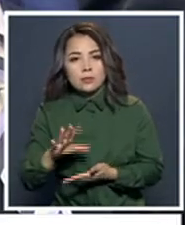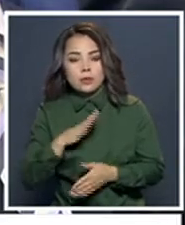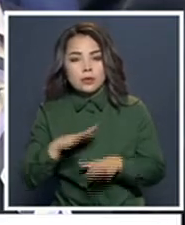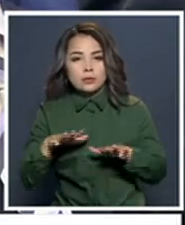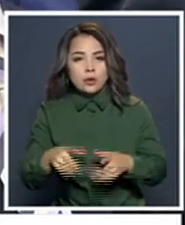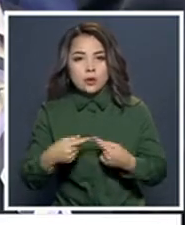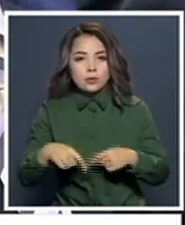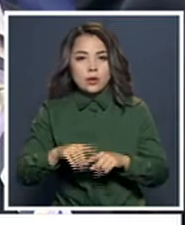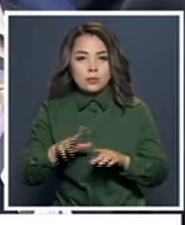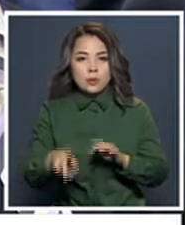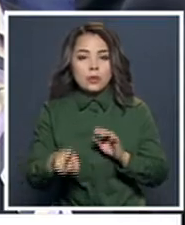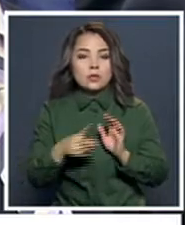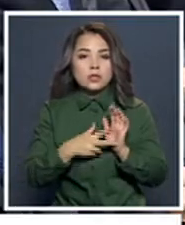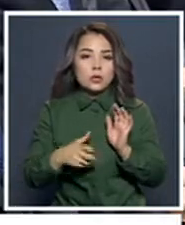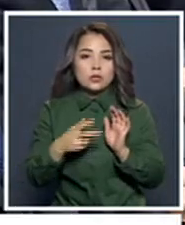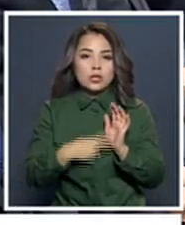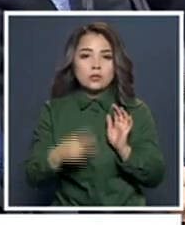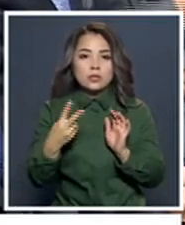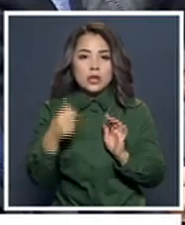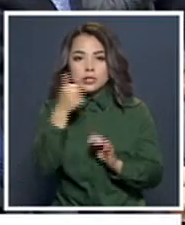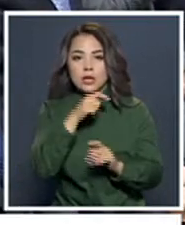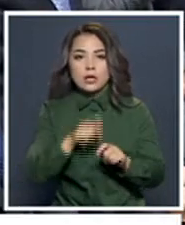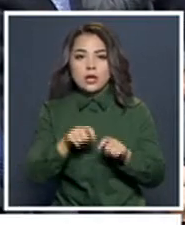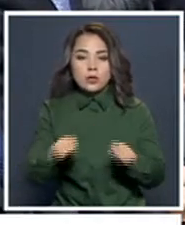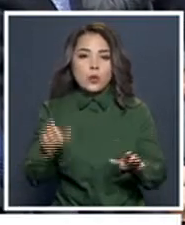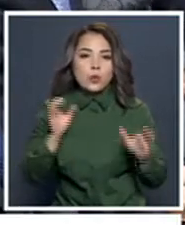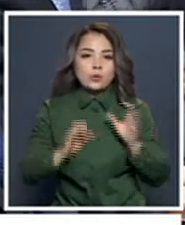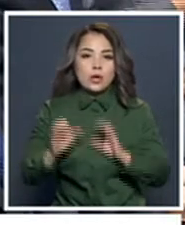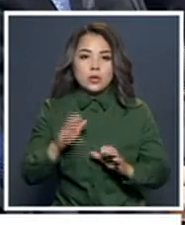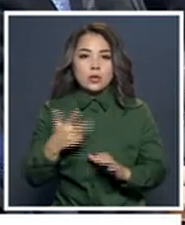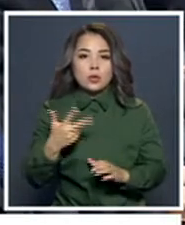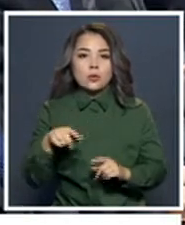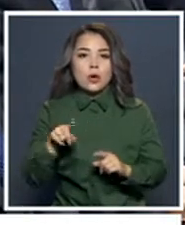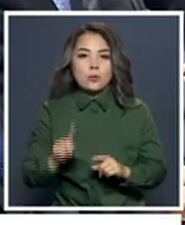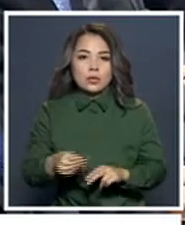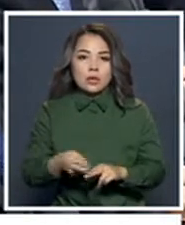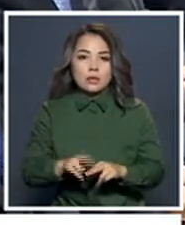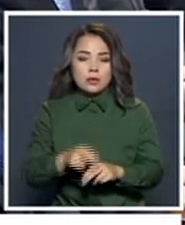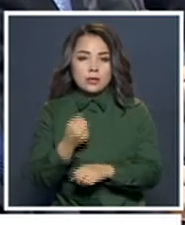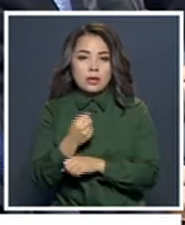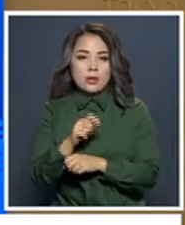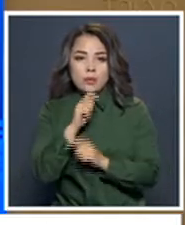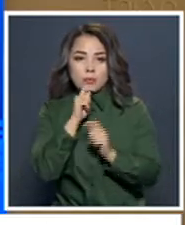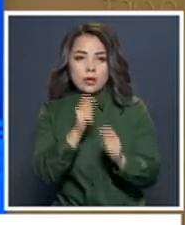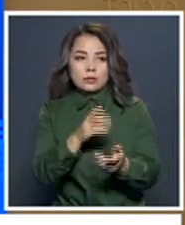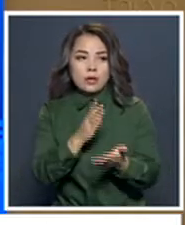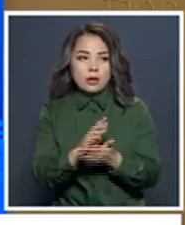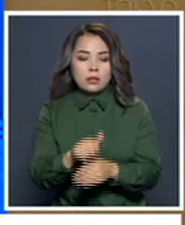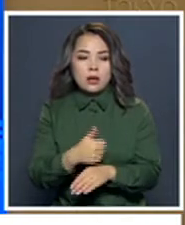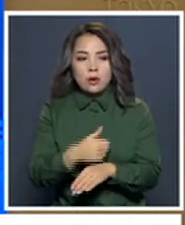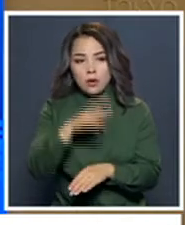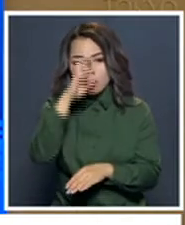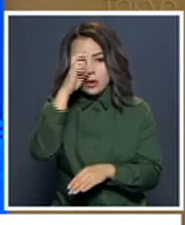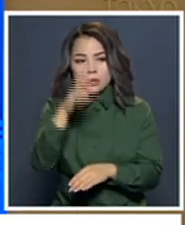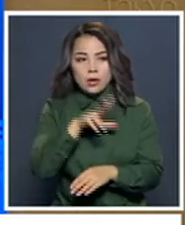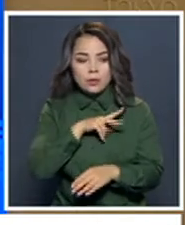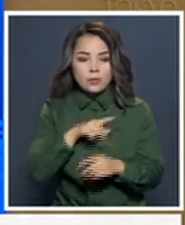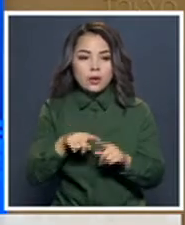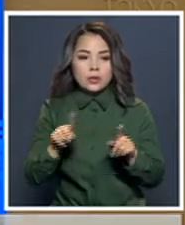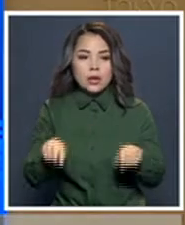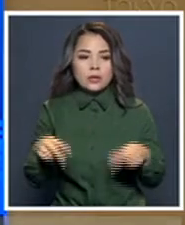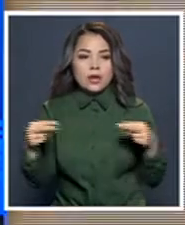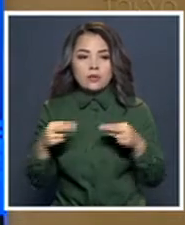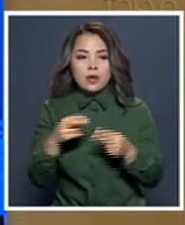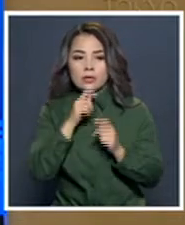ұжым. 1872 жылы ашылған университетте үш бірдей Нобель сыйлығының иегері тәлім алған. Елбасына құрметті куәлікті білім